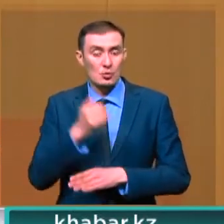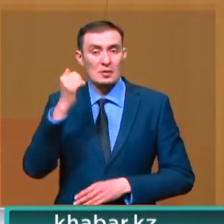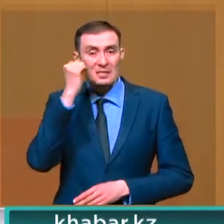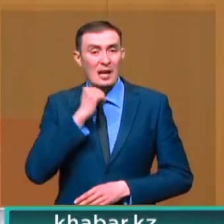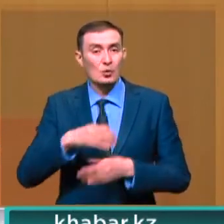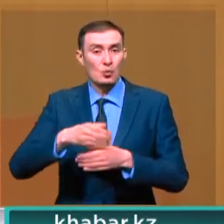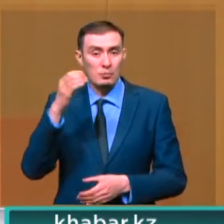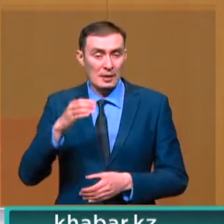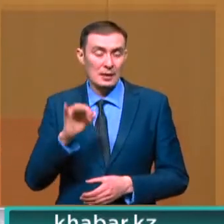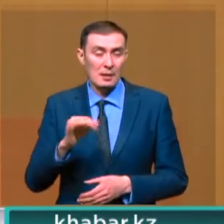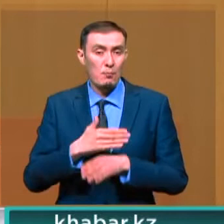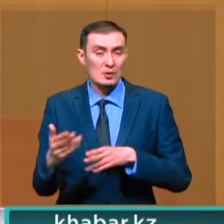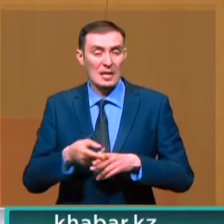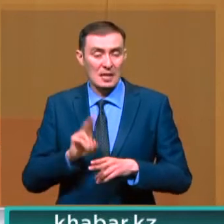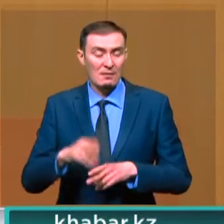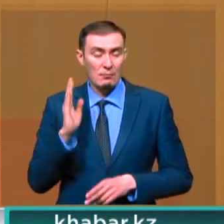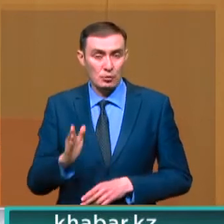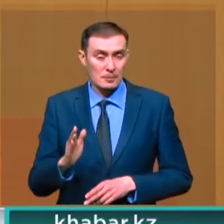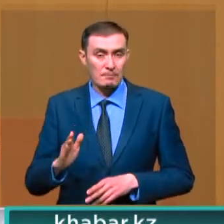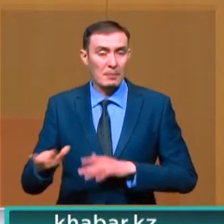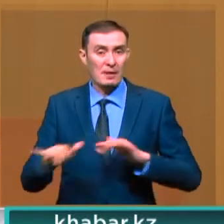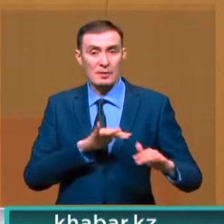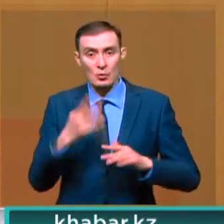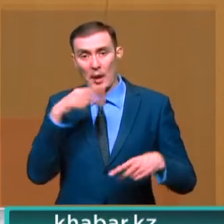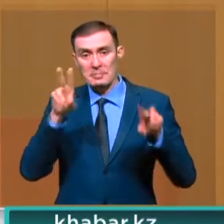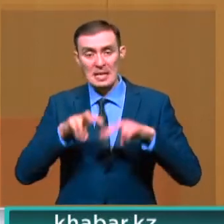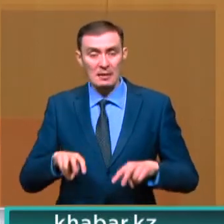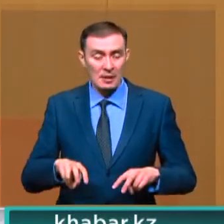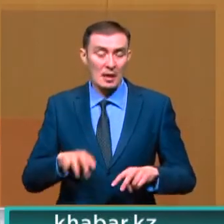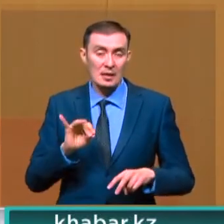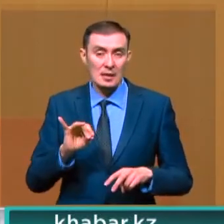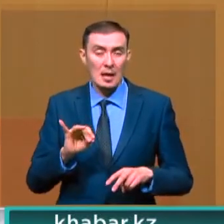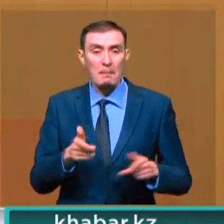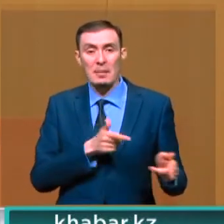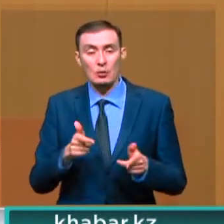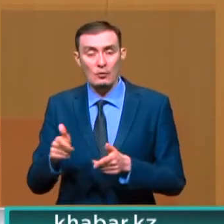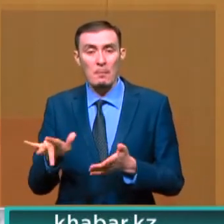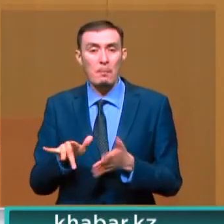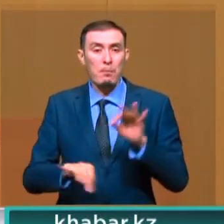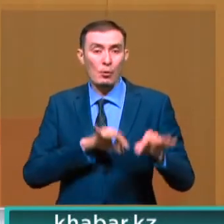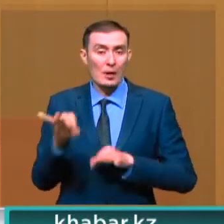чего также будет проведено обследование и разработка проекта